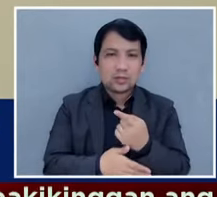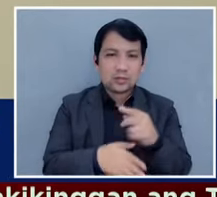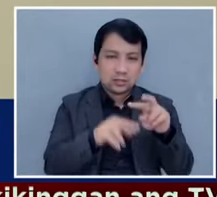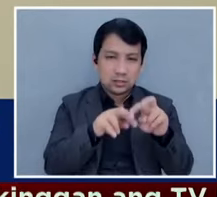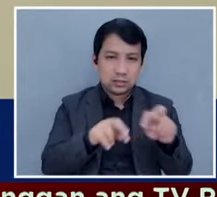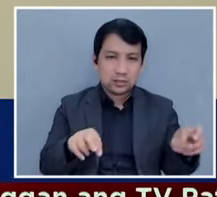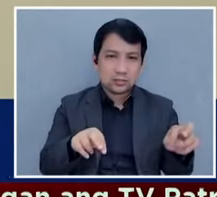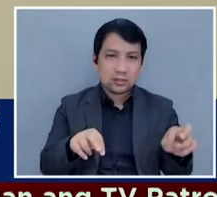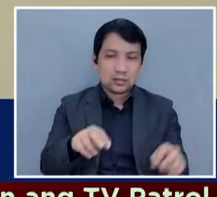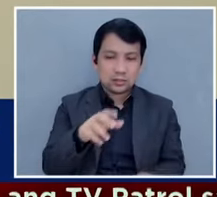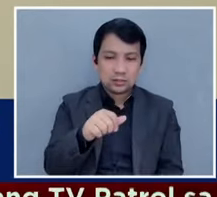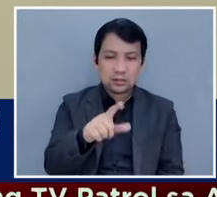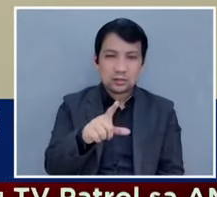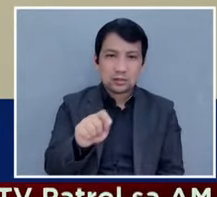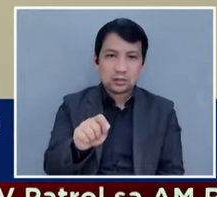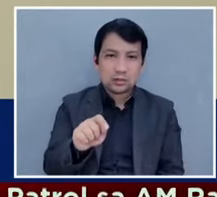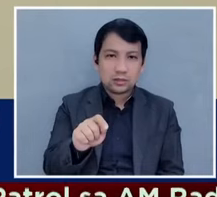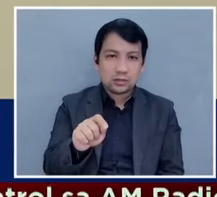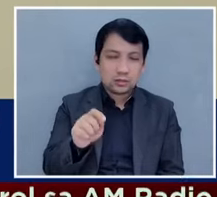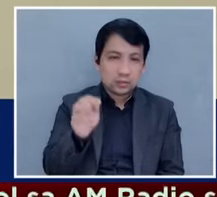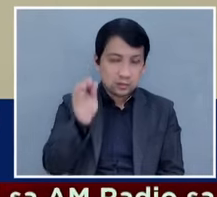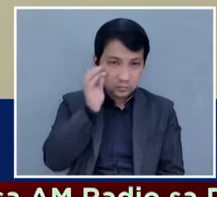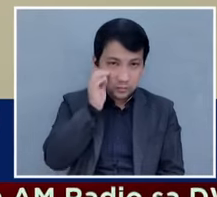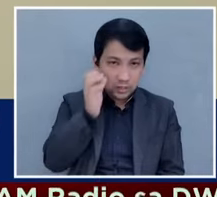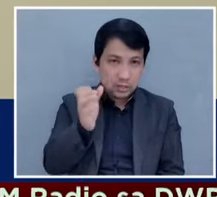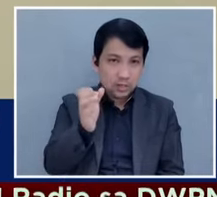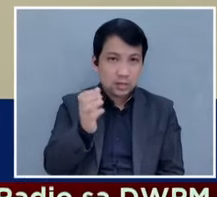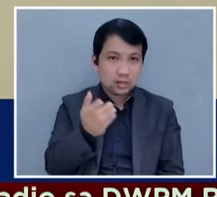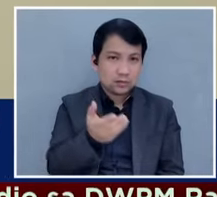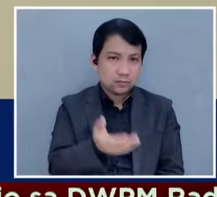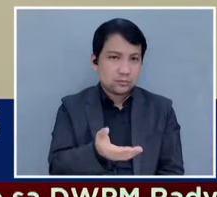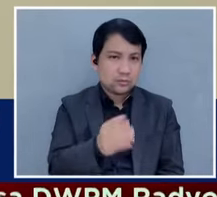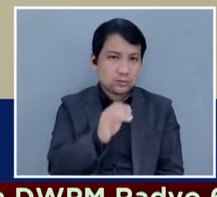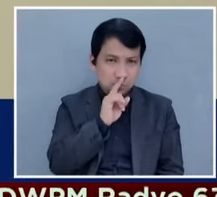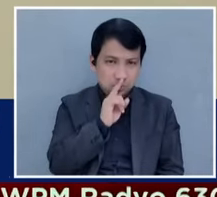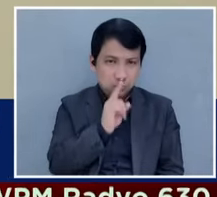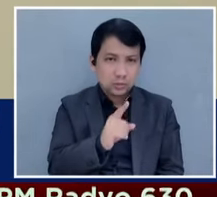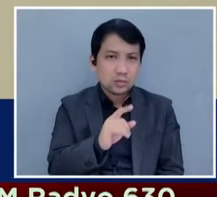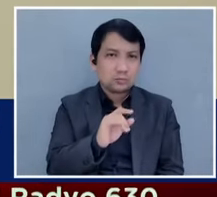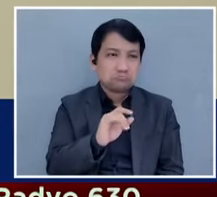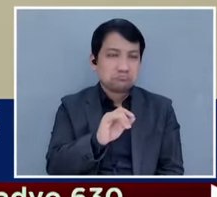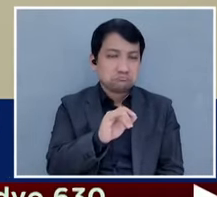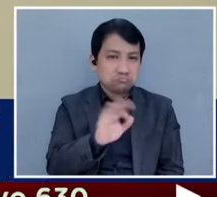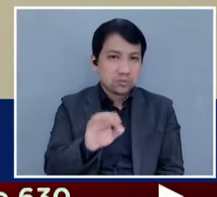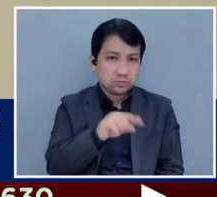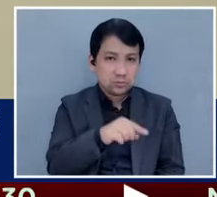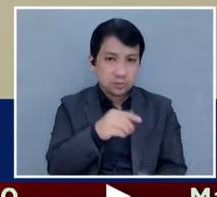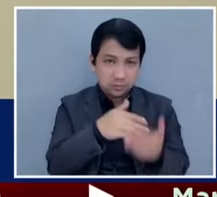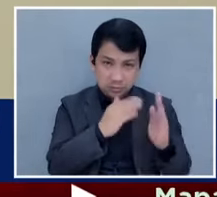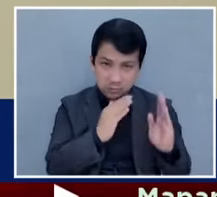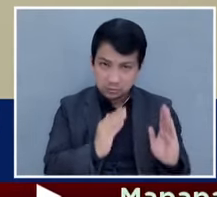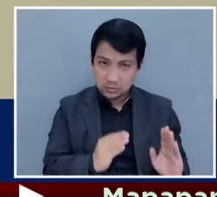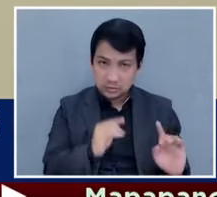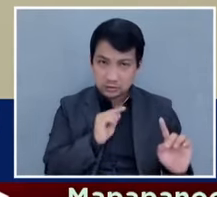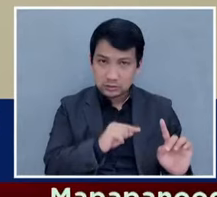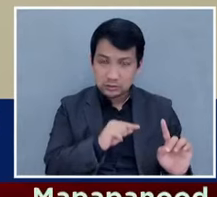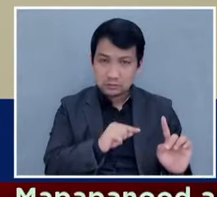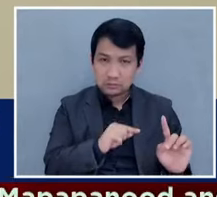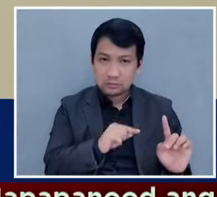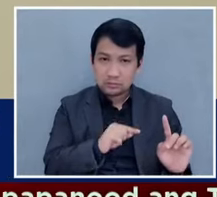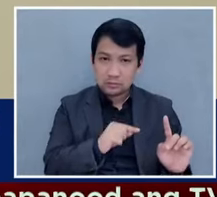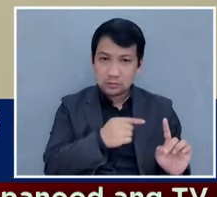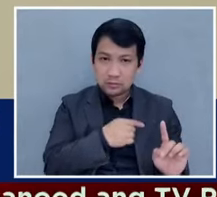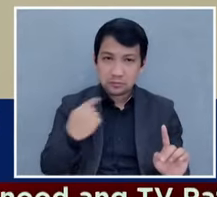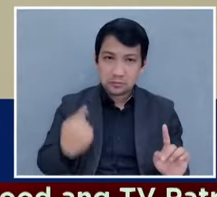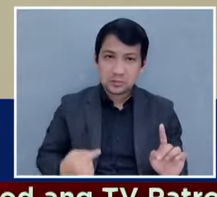ni ACT Party List Representative Franz Castro kung totoo na mga estudyante ang nasabing mga Chinese